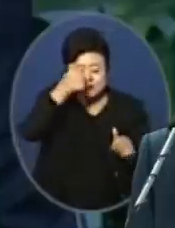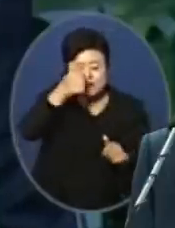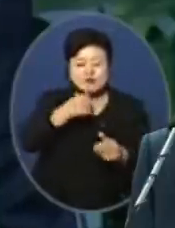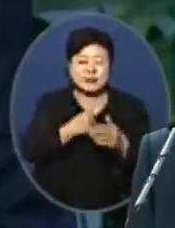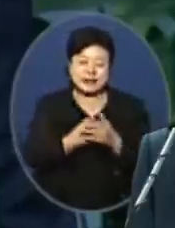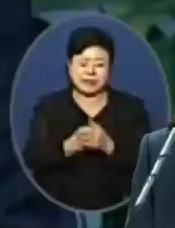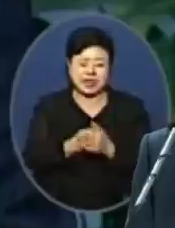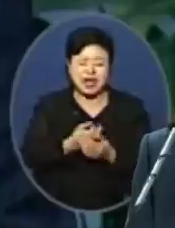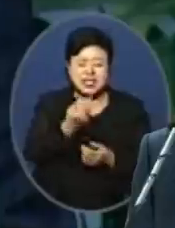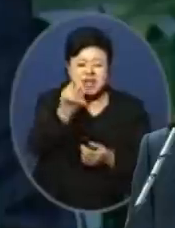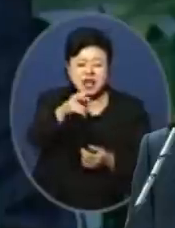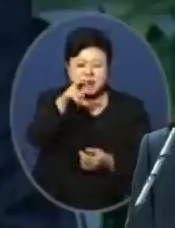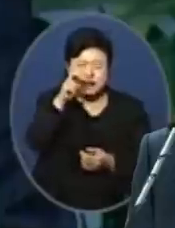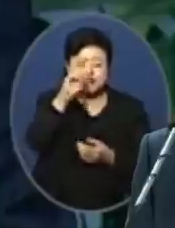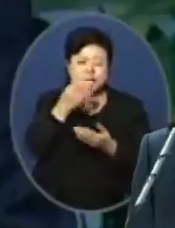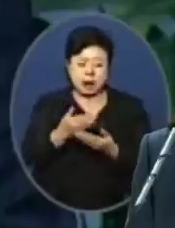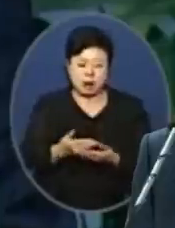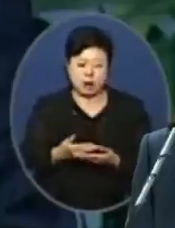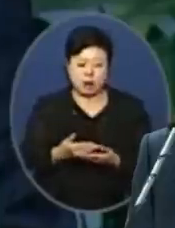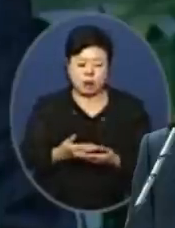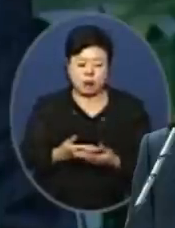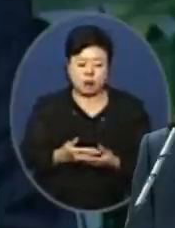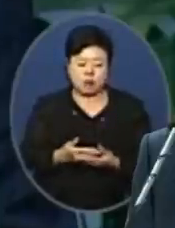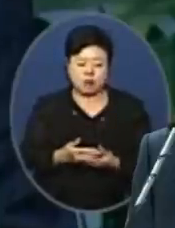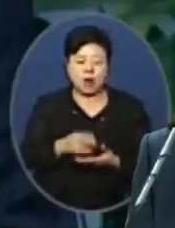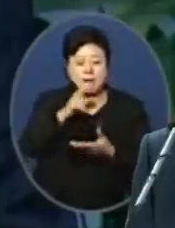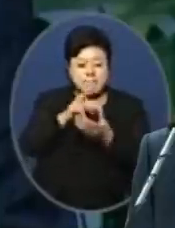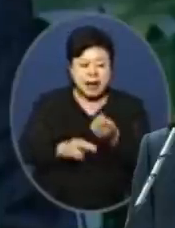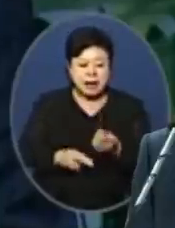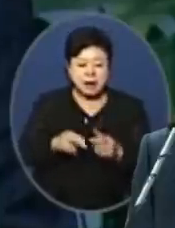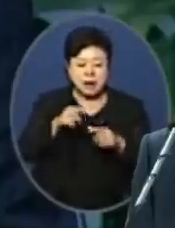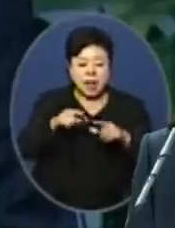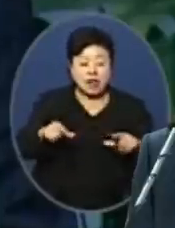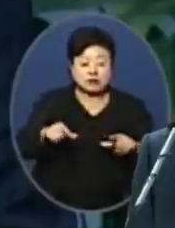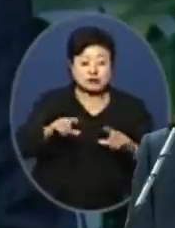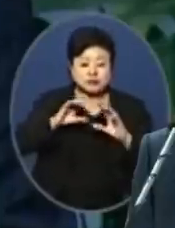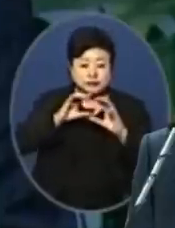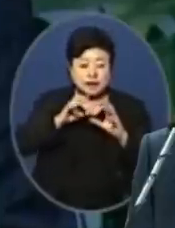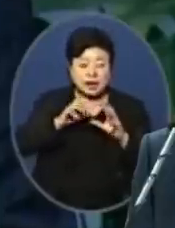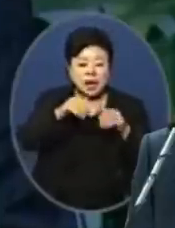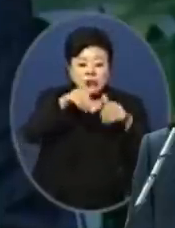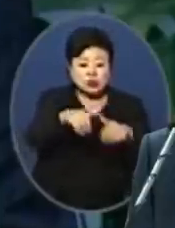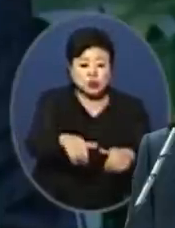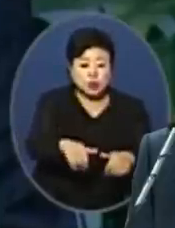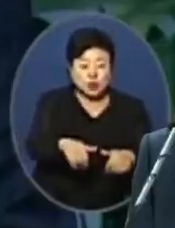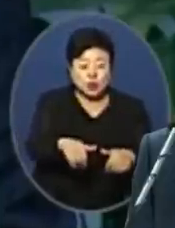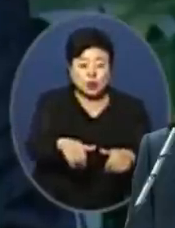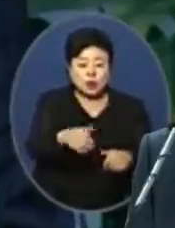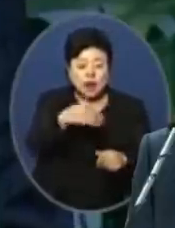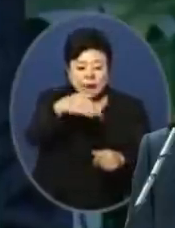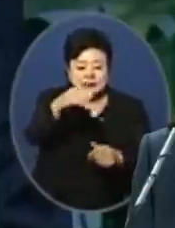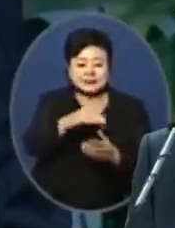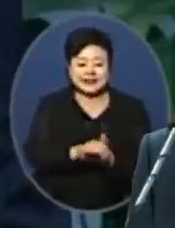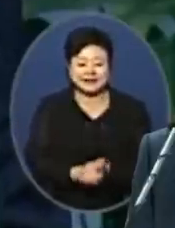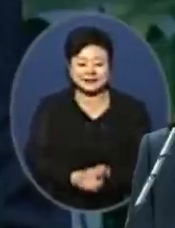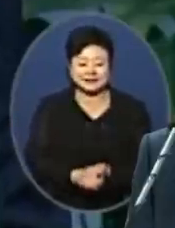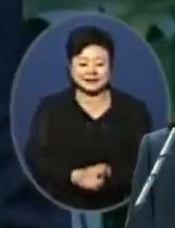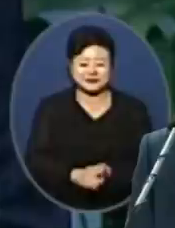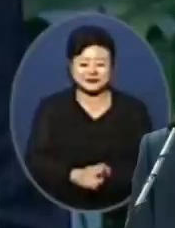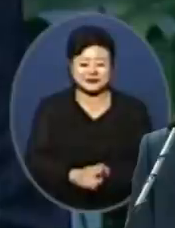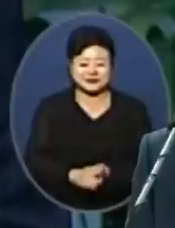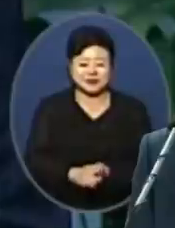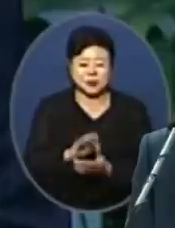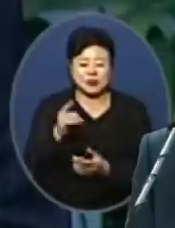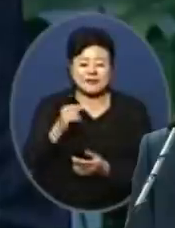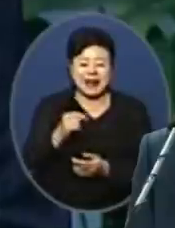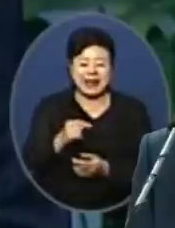때문에 형들에게 미움을 당하고 팔려서 애굽의 종으로 갔습니다.